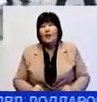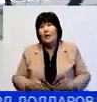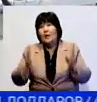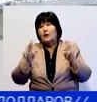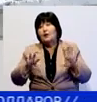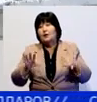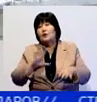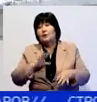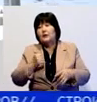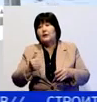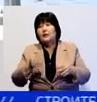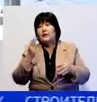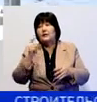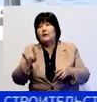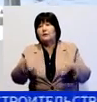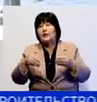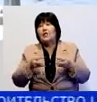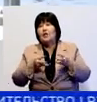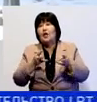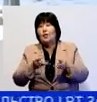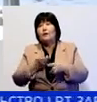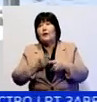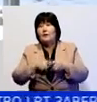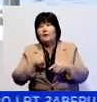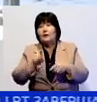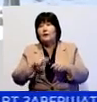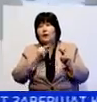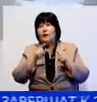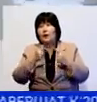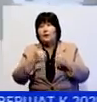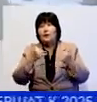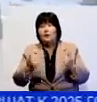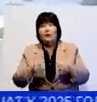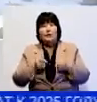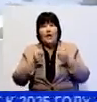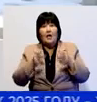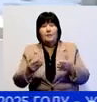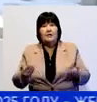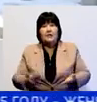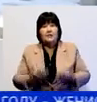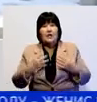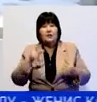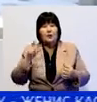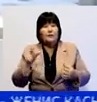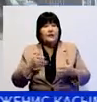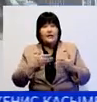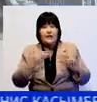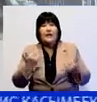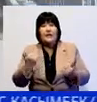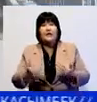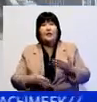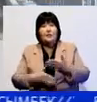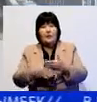Несчастный случай произошел в цехе подачи топлива. По данным надзорного органа, на сегодня опасности для жизни и здоровья граждан нет. Им